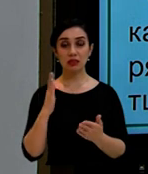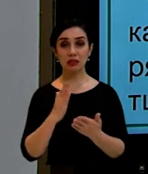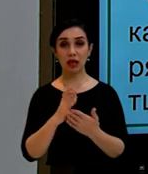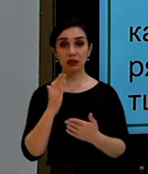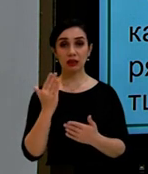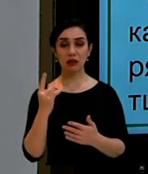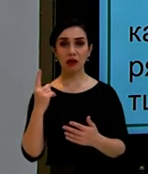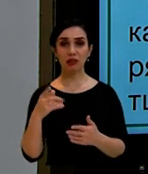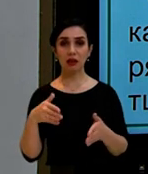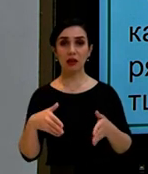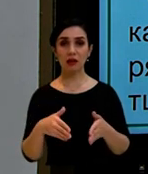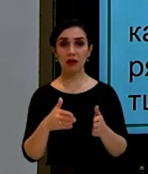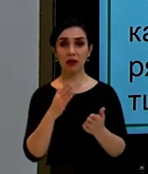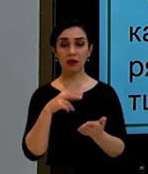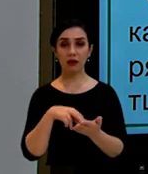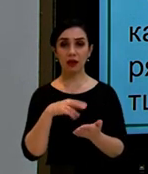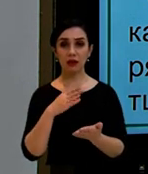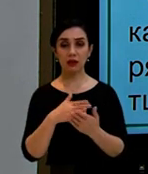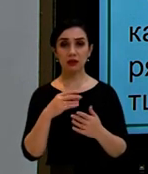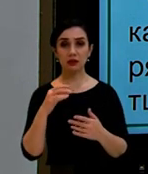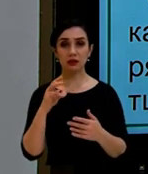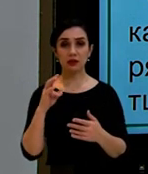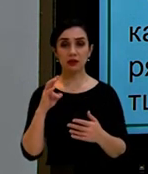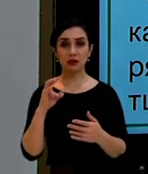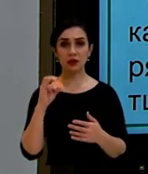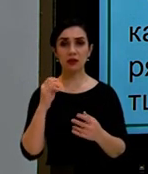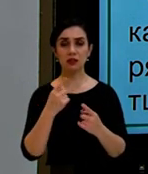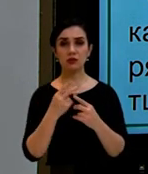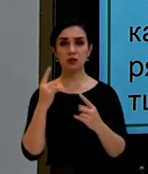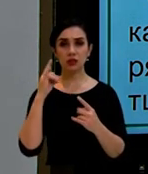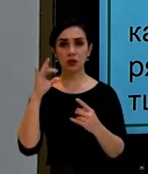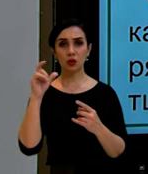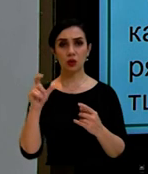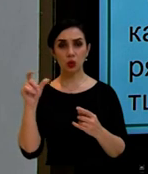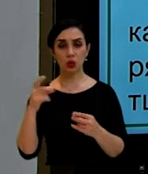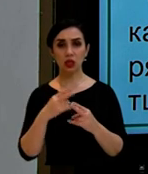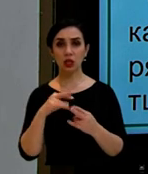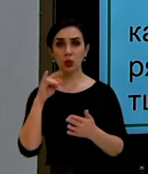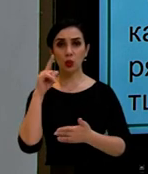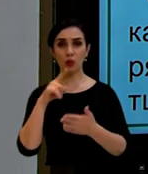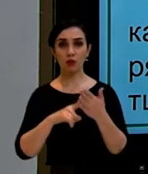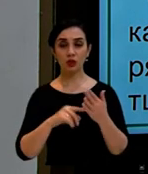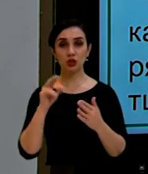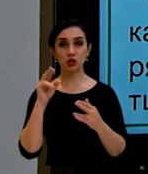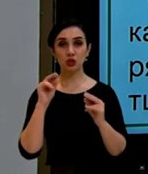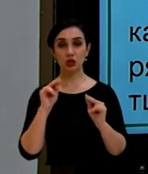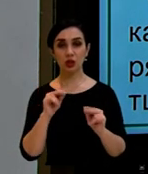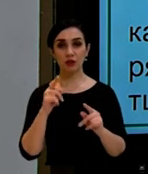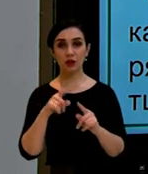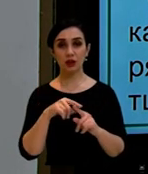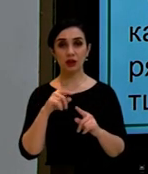в один ряд с на из сна из знатнейших вельможами уверяет тщеславного